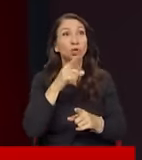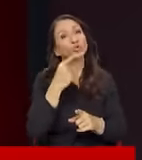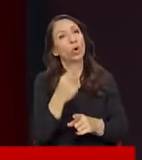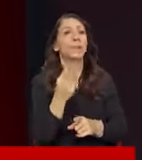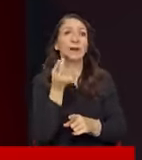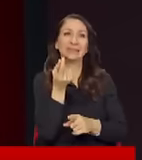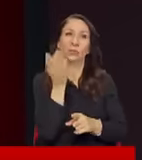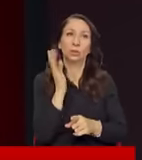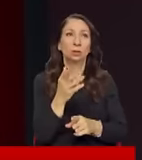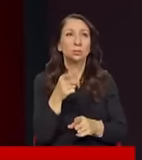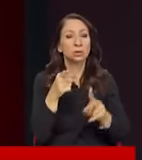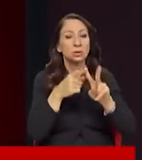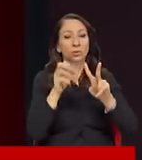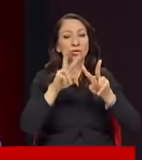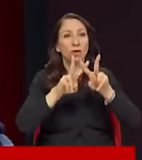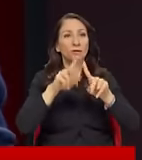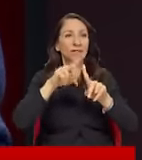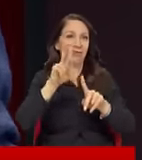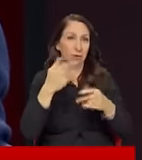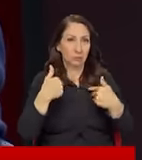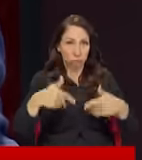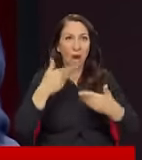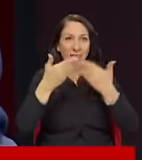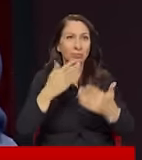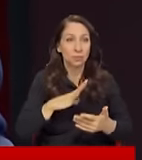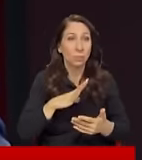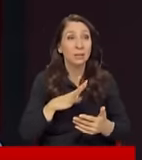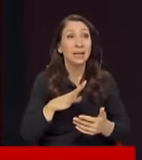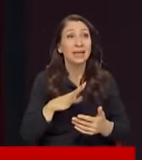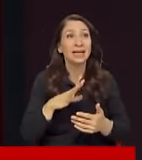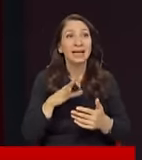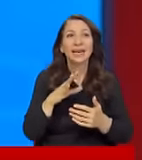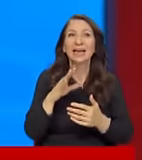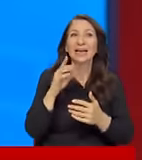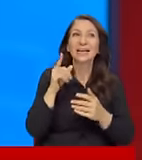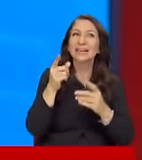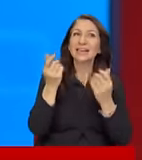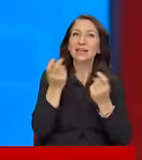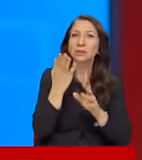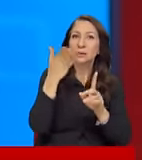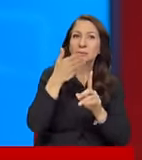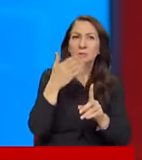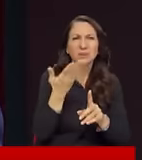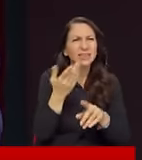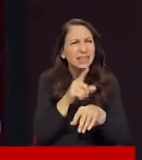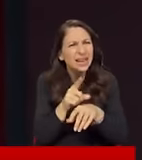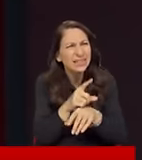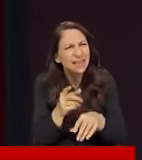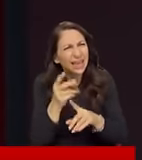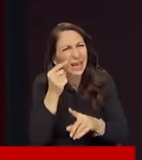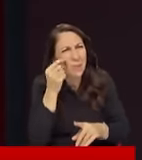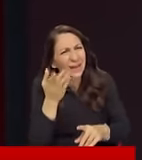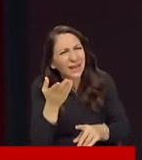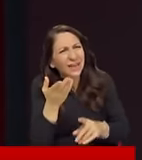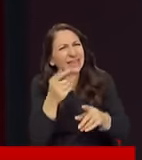değineyim en azından. Şimdi yaşadığım Now TV ekranlarındayız. Buna değineyim. Kaç saniye oldunuz, yer aldınız? Ya ne saniyesi? İlker